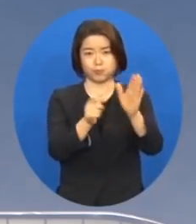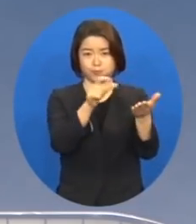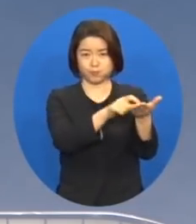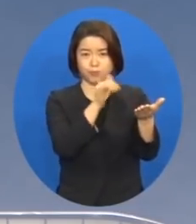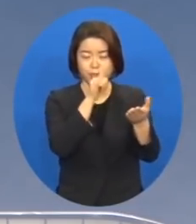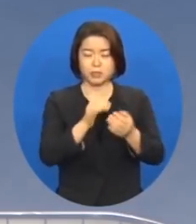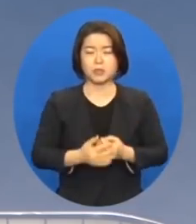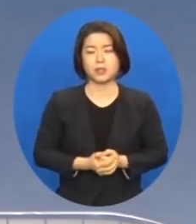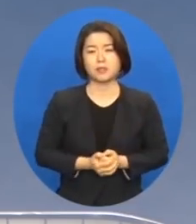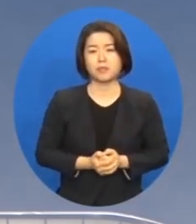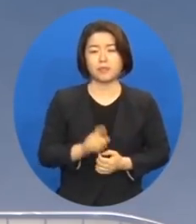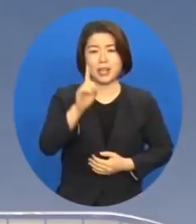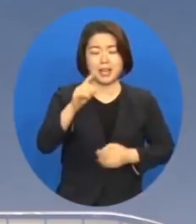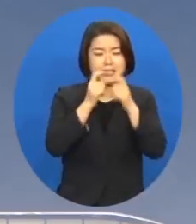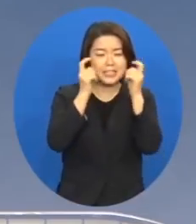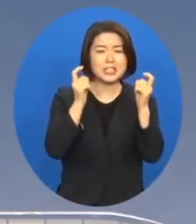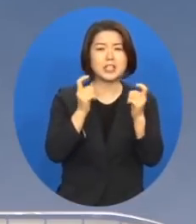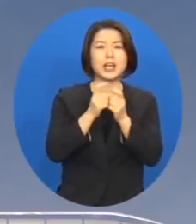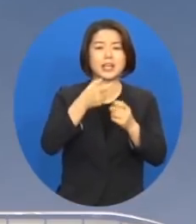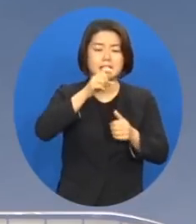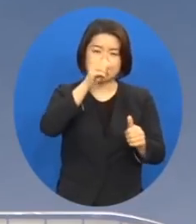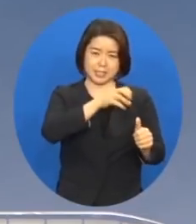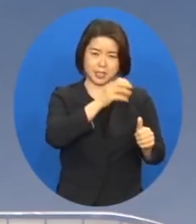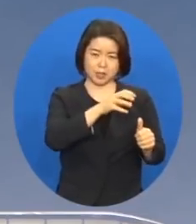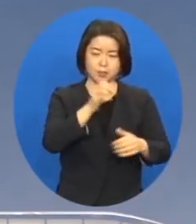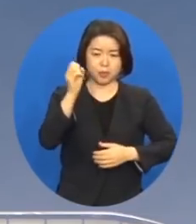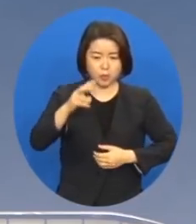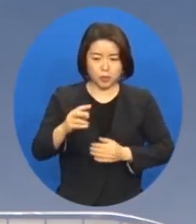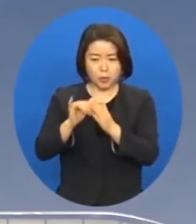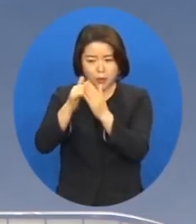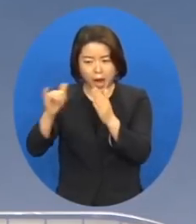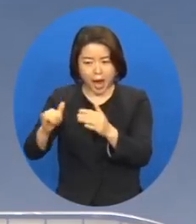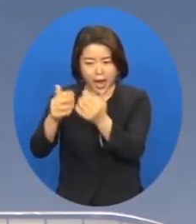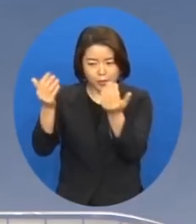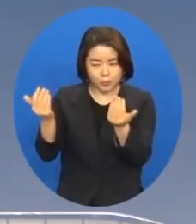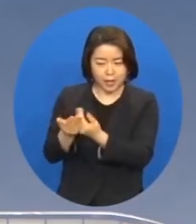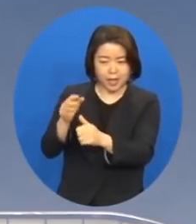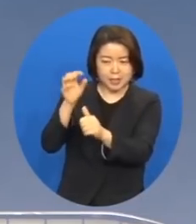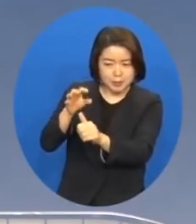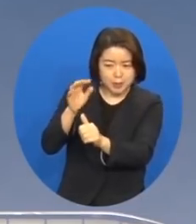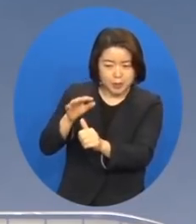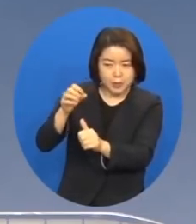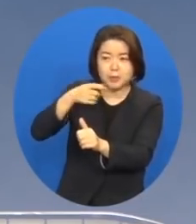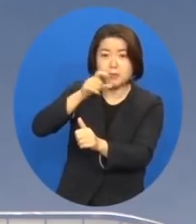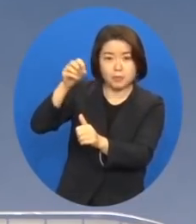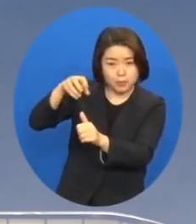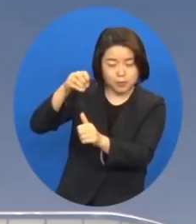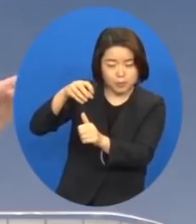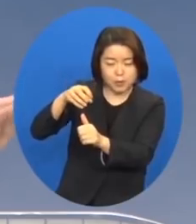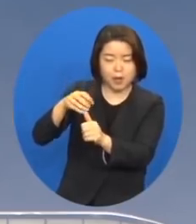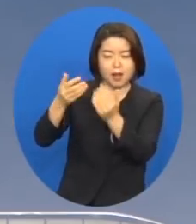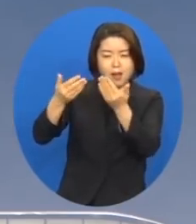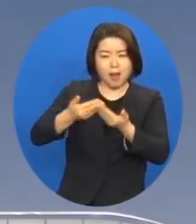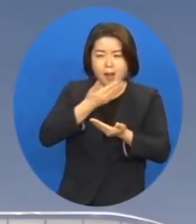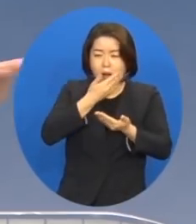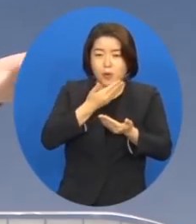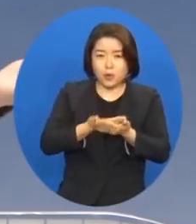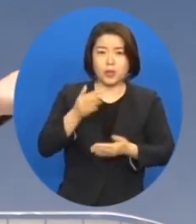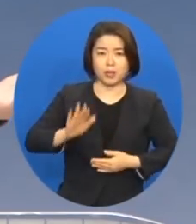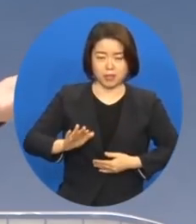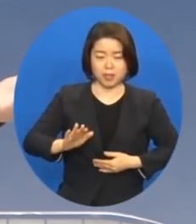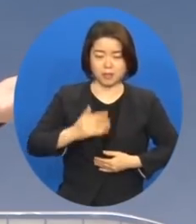한 개인이 세례받은 것, 한 가족이 세례받는 것도 참 귀한데 이스라엘 백성은 민족이